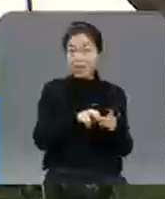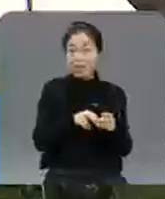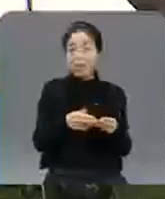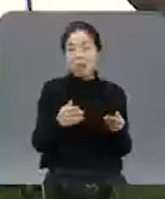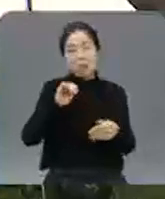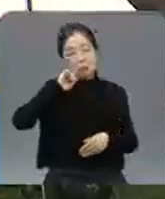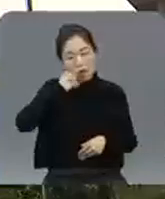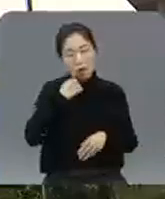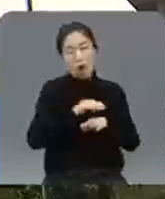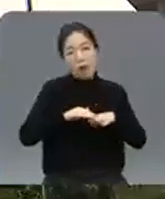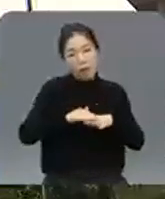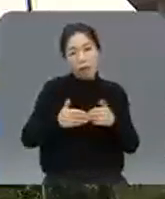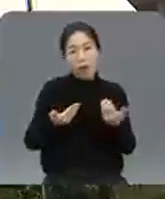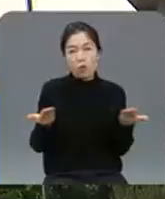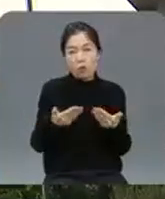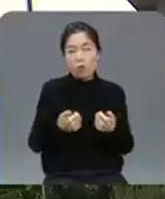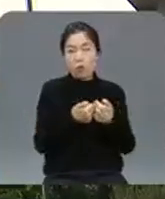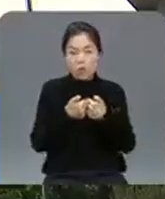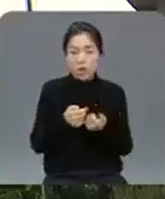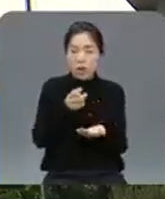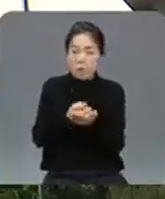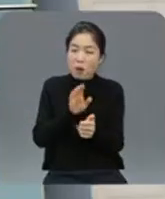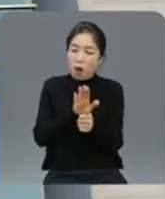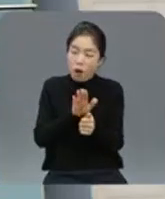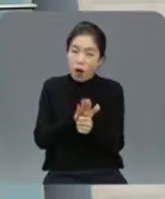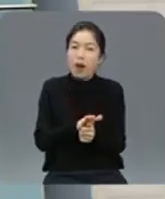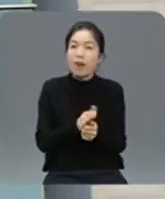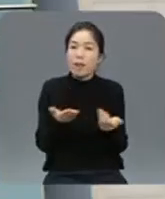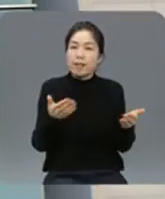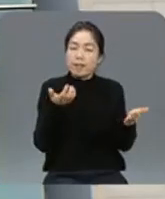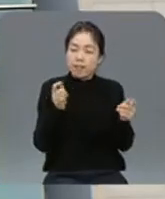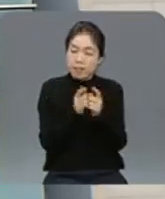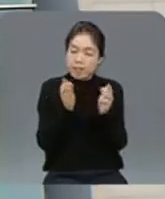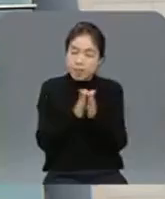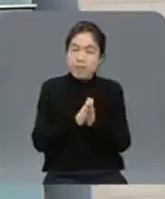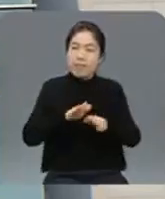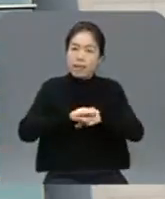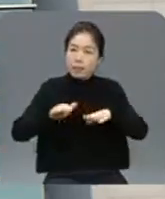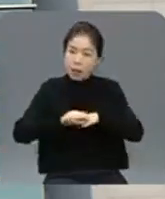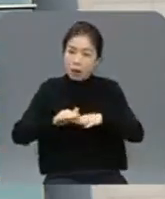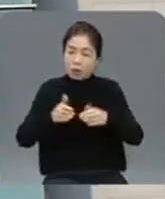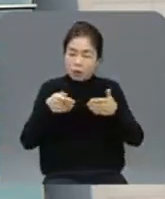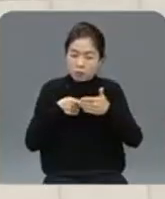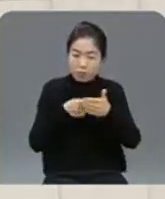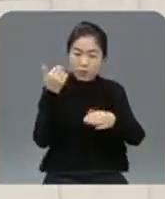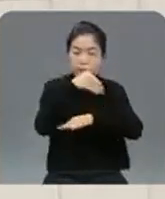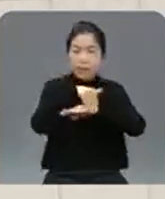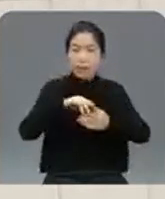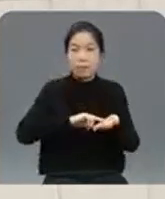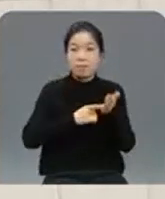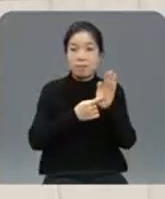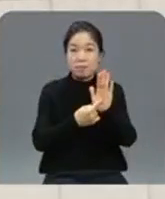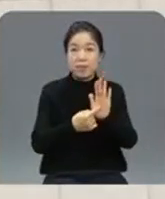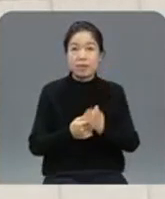해결과 노동상담 법률 구제 등 현장 대응 사업을 중점적으로 추진할 방침이라고